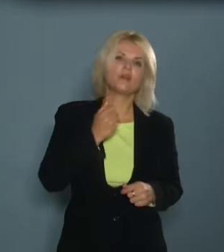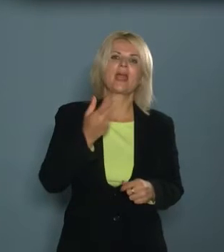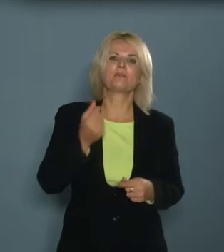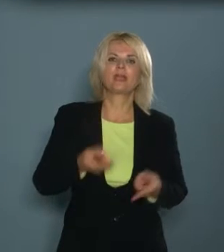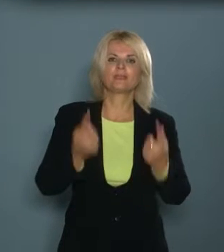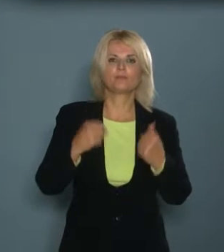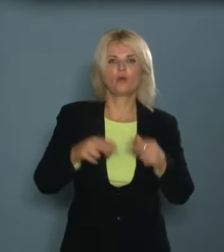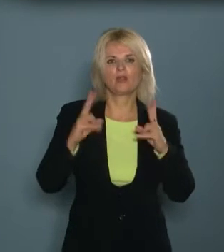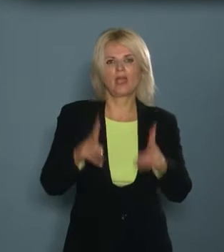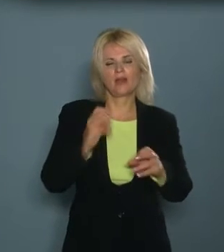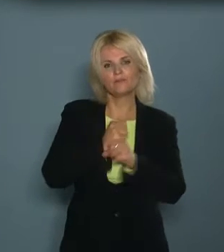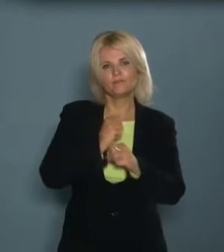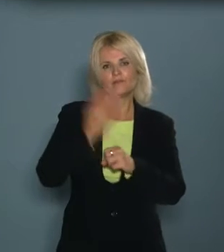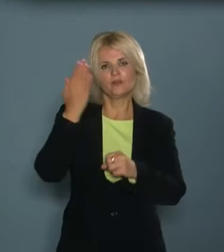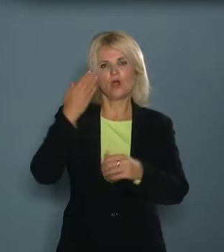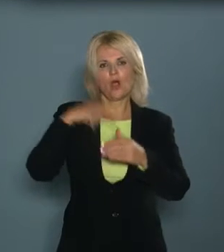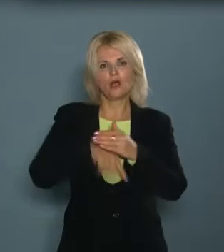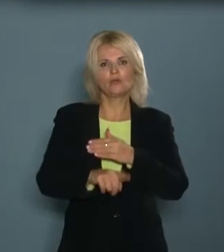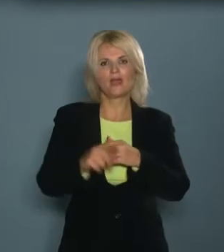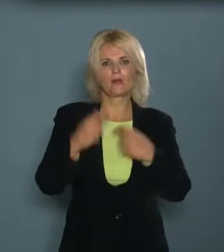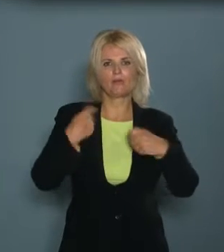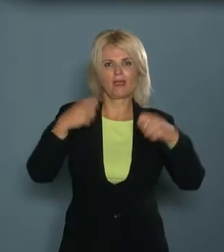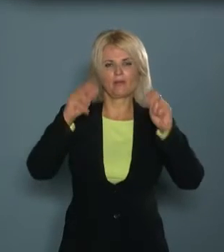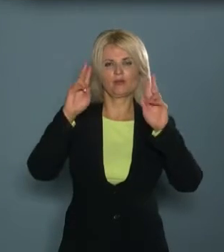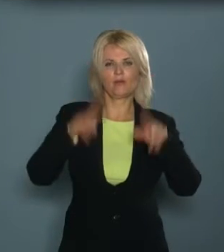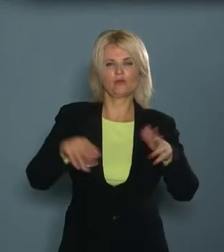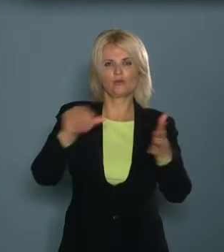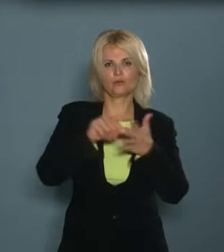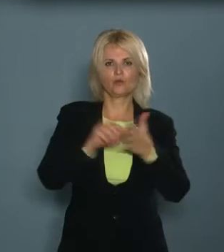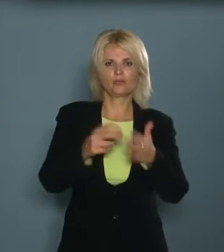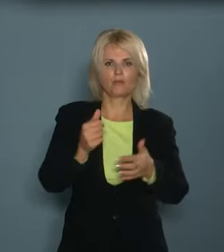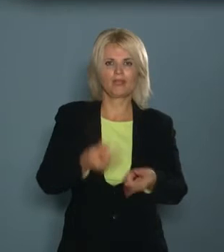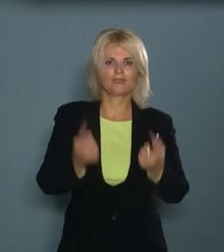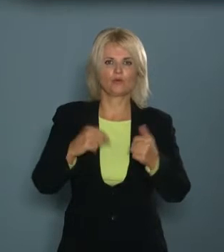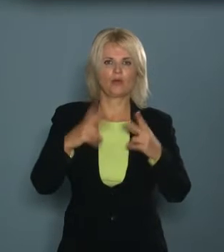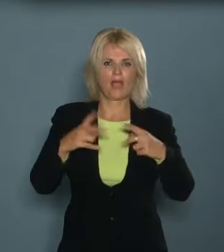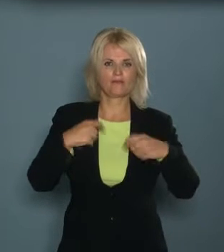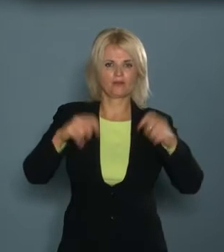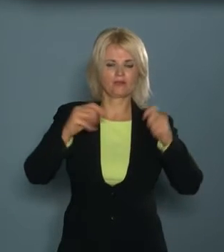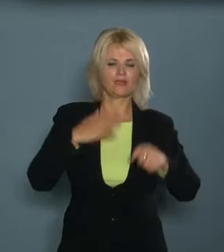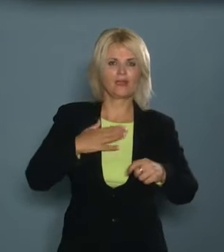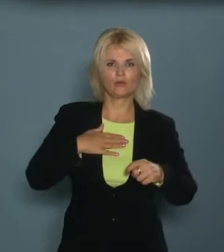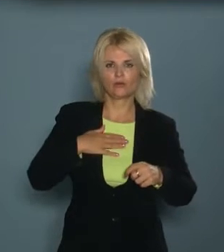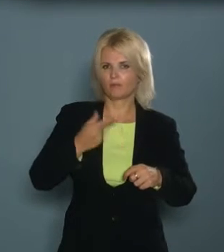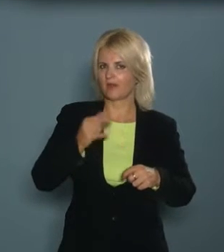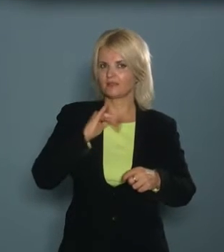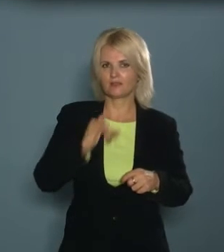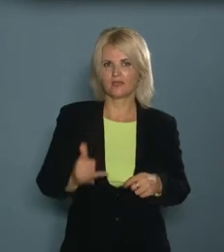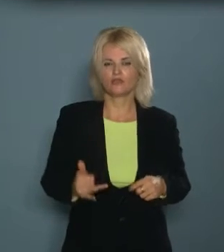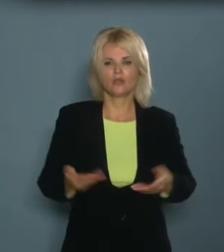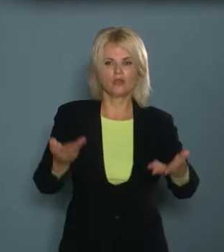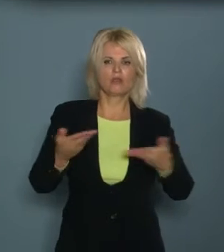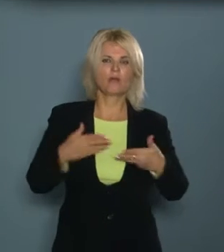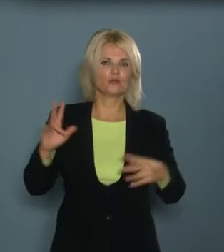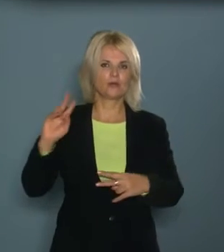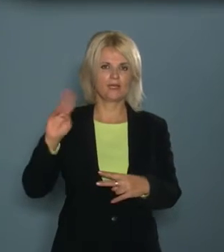majd megoldani. Ha az aluljáró megépül, az valószínűleg csak központi forrásból épülhet meg, mert arra nekünk sajnos keretünk nincs.